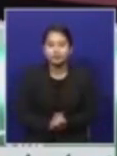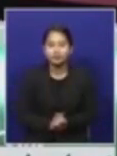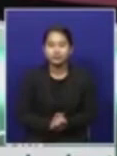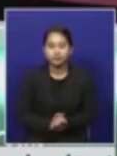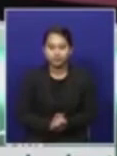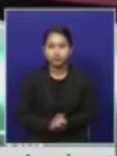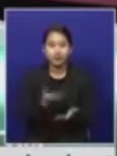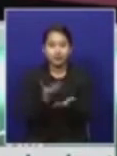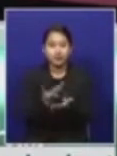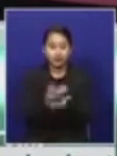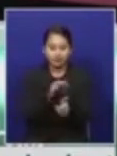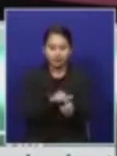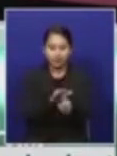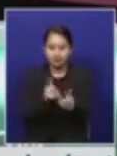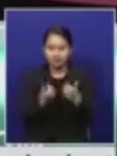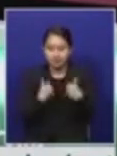มีเงินยามีปัญหาในเชิงปฏิบัติ